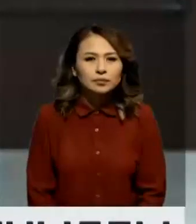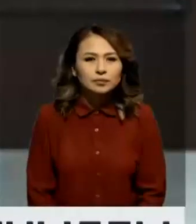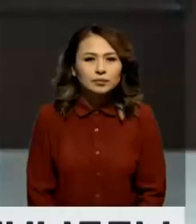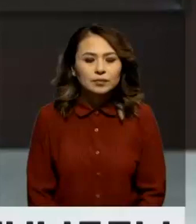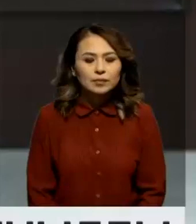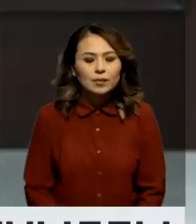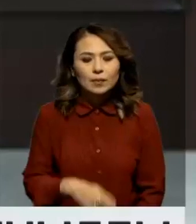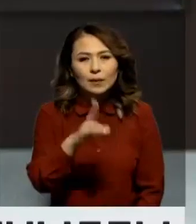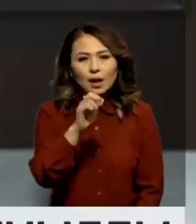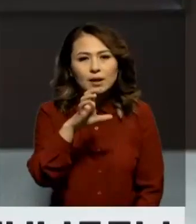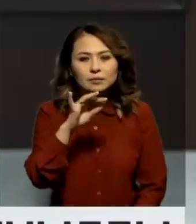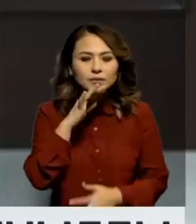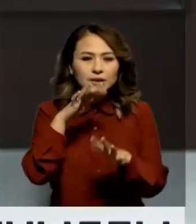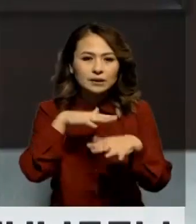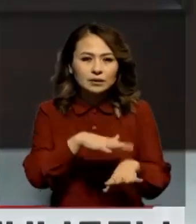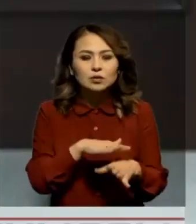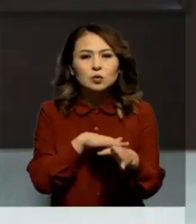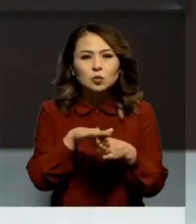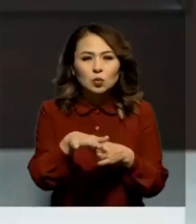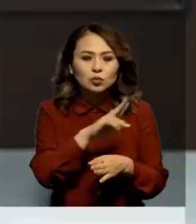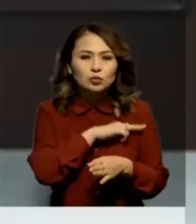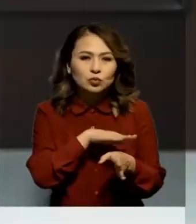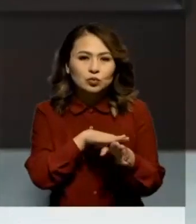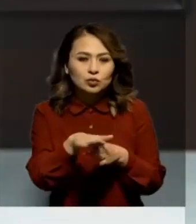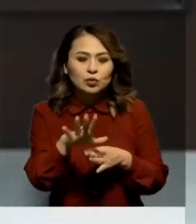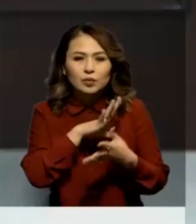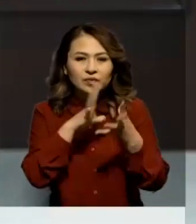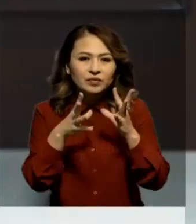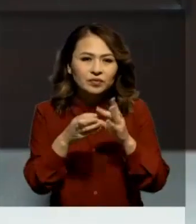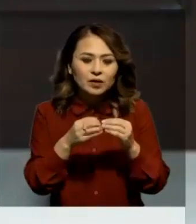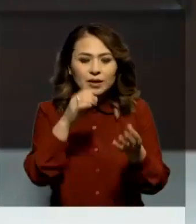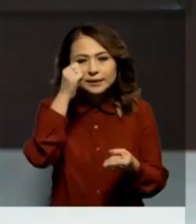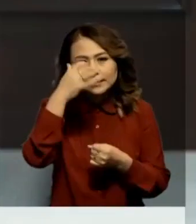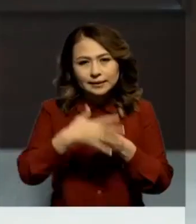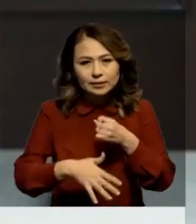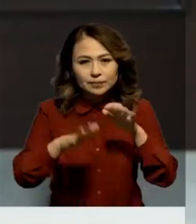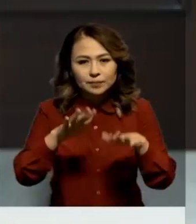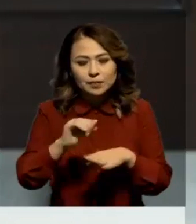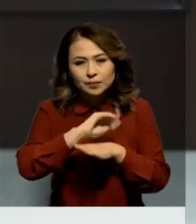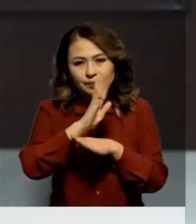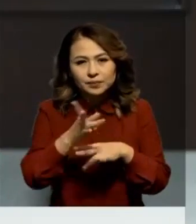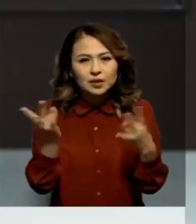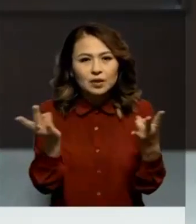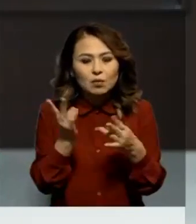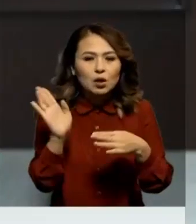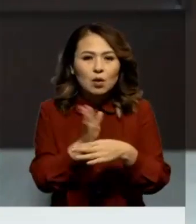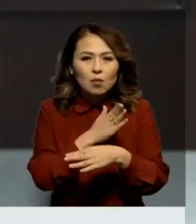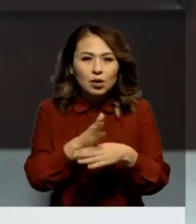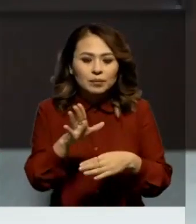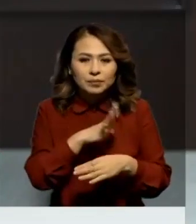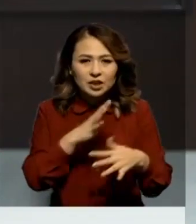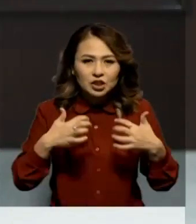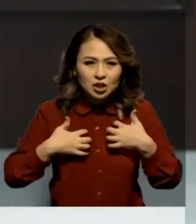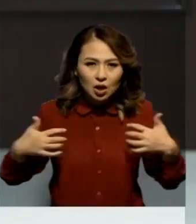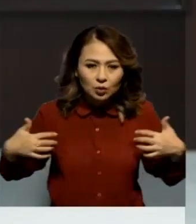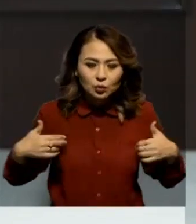Каспий теңізінде ғылыми зерттеу жұмыстарын толыққанды жүргізу үшін орталықты теңіз кемесімен қамтамасыз ету қажет. Бұдан бөлек жануарлар